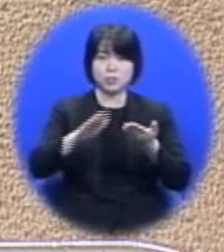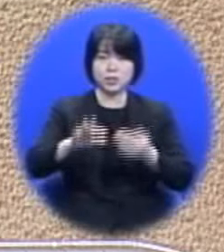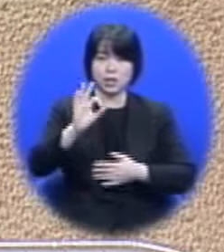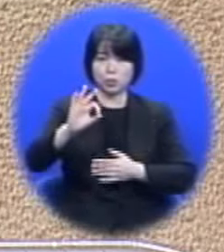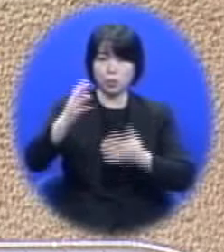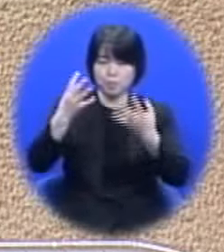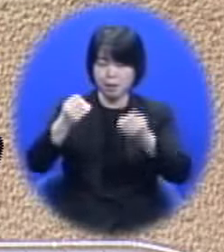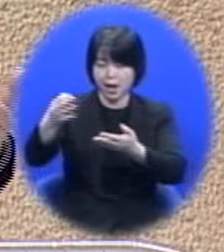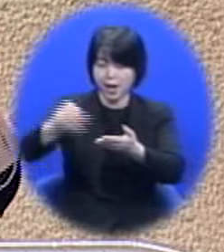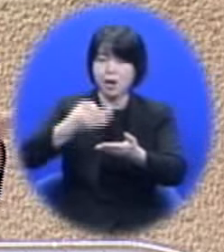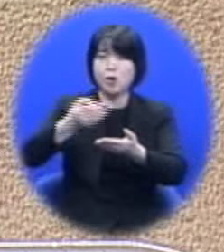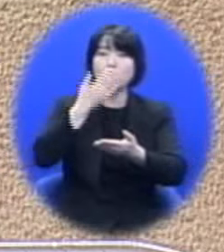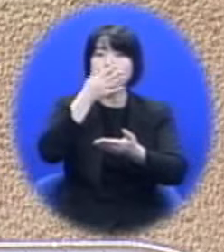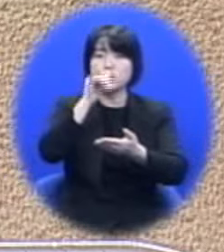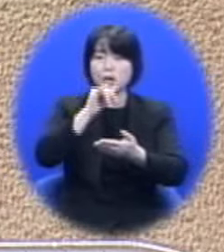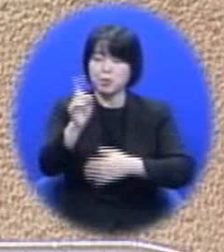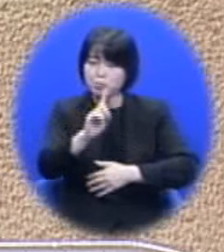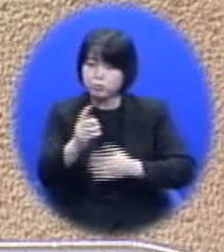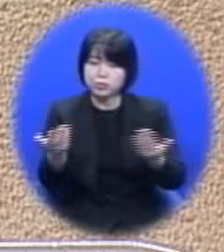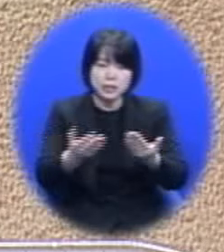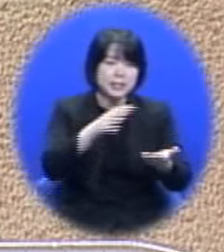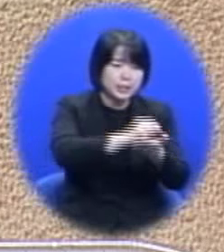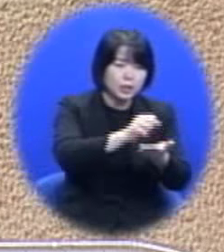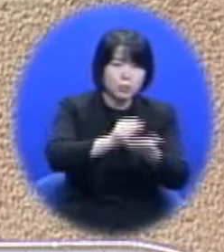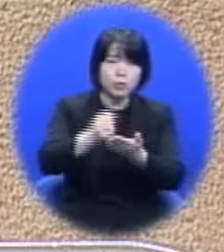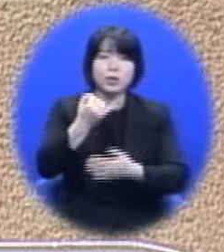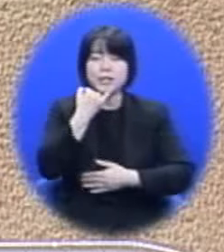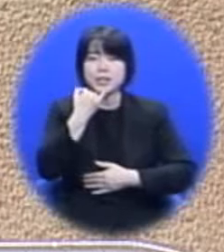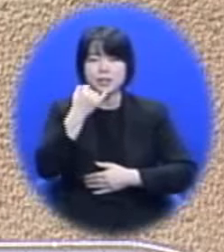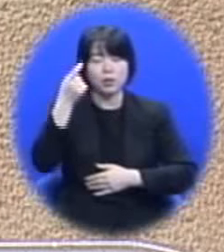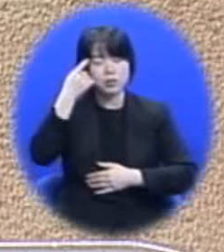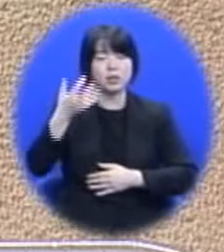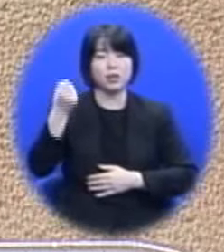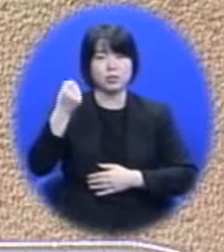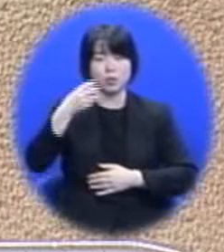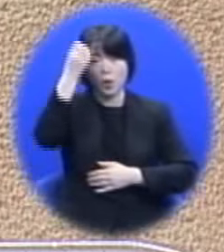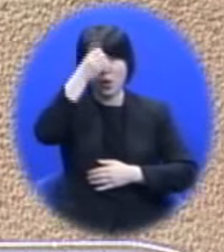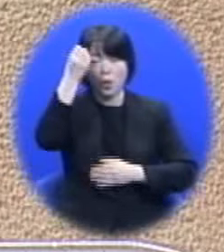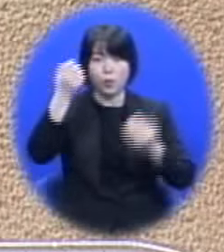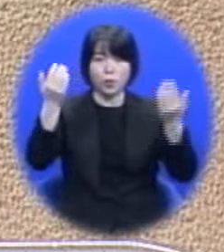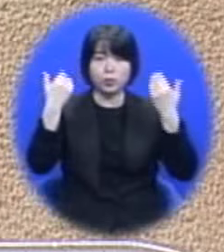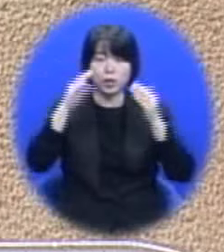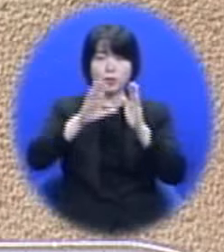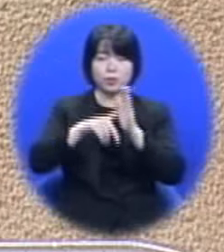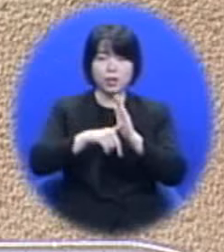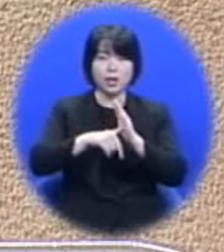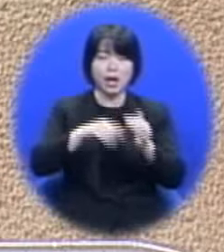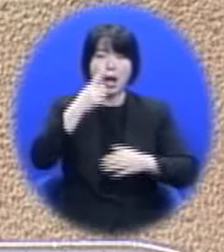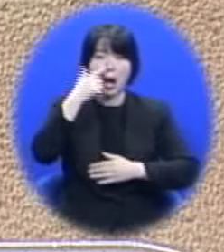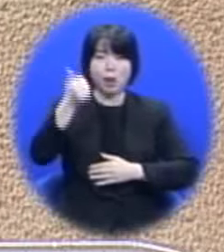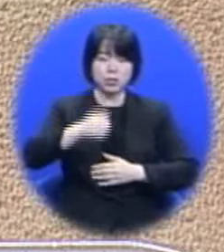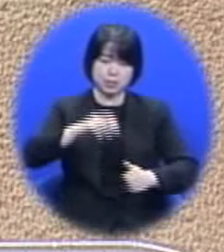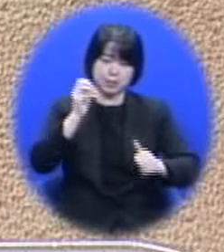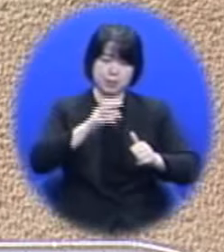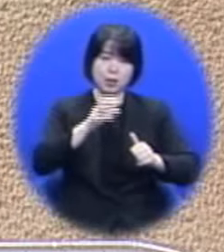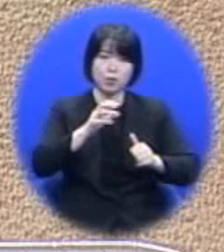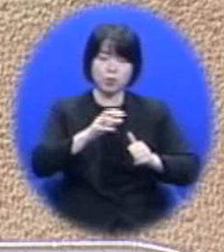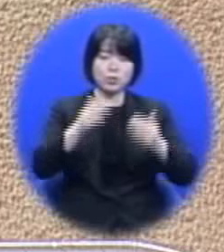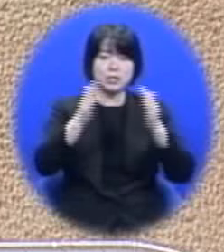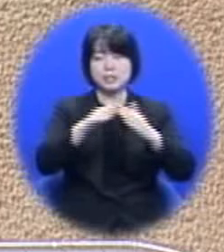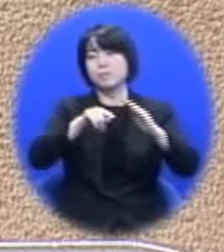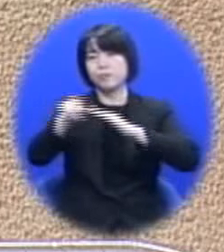많이 벌 수 있다면 어떤 직업도 좋다고 생각했습니다. 고등학교 시절 아버지께 크게 혼이 나고 가출했습니다. 돈 많이